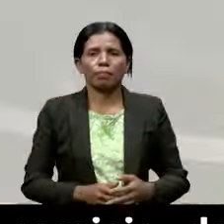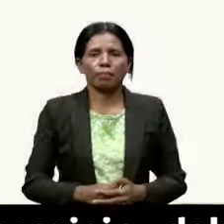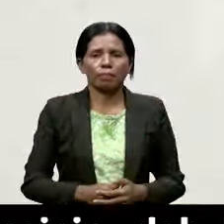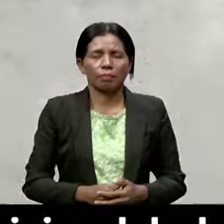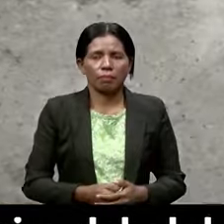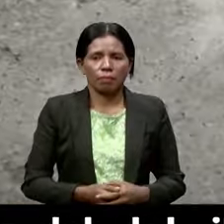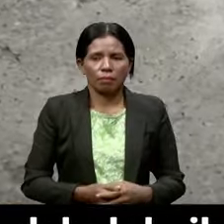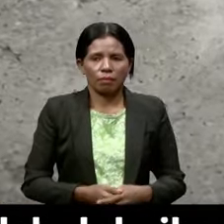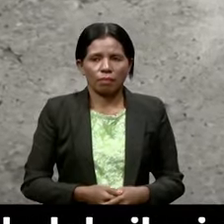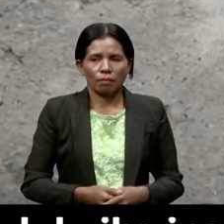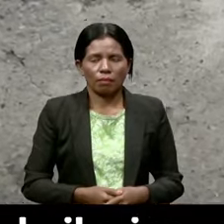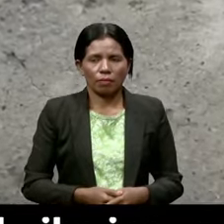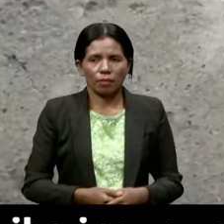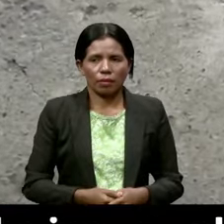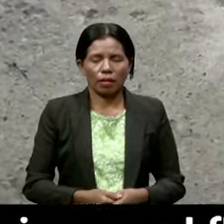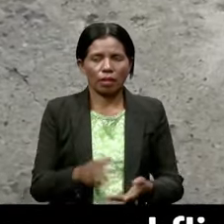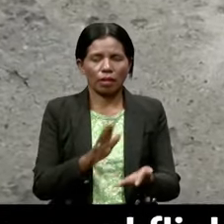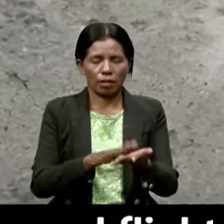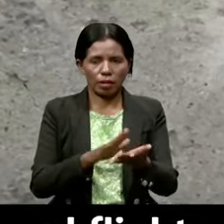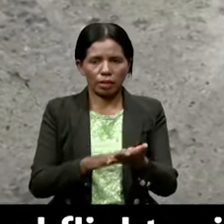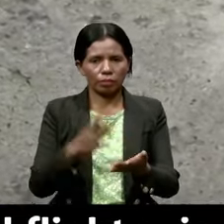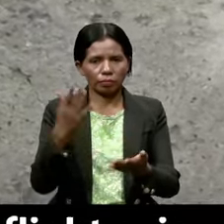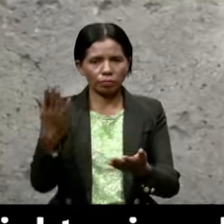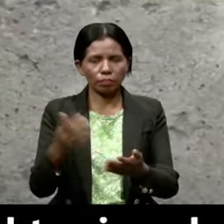ne iha iskola